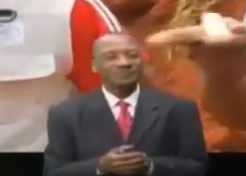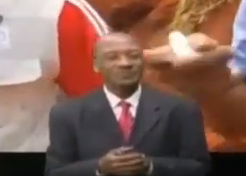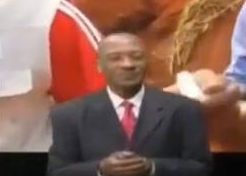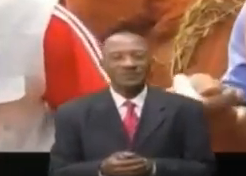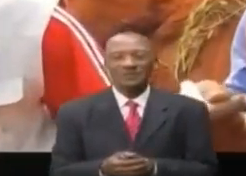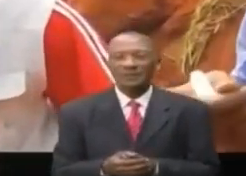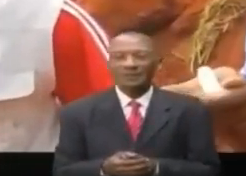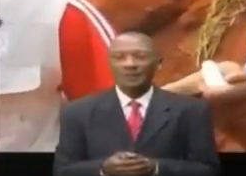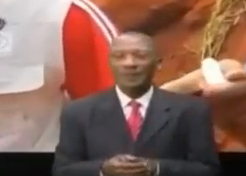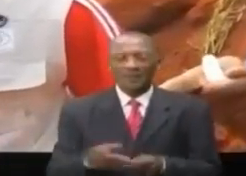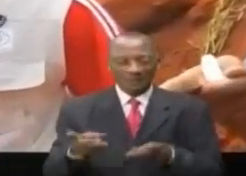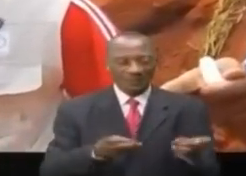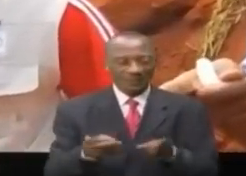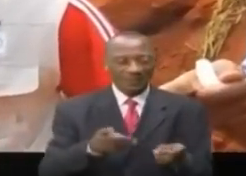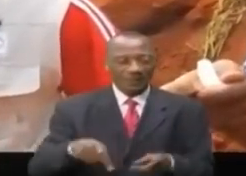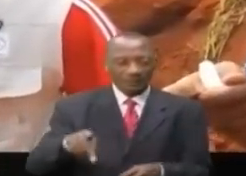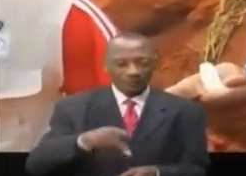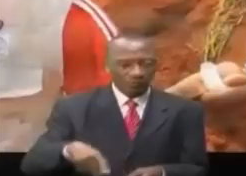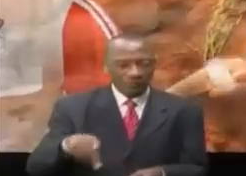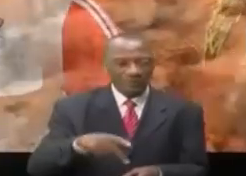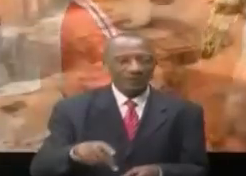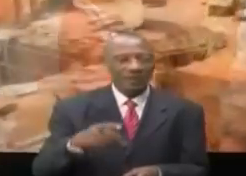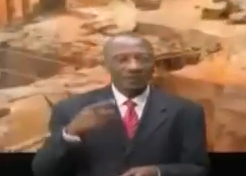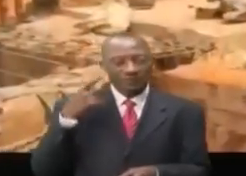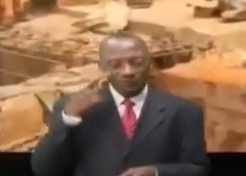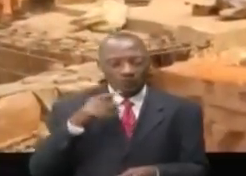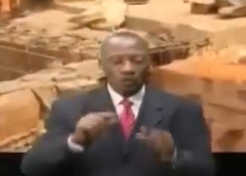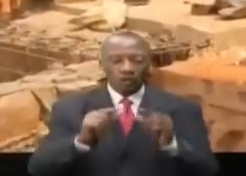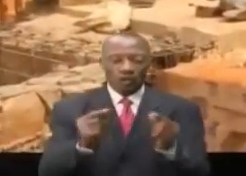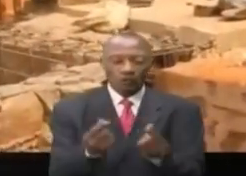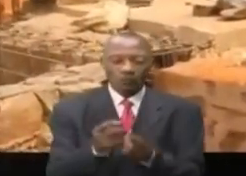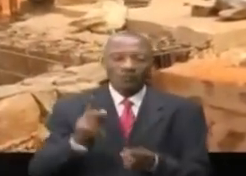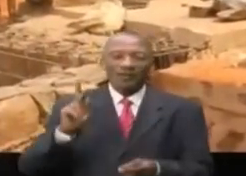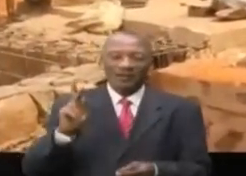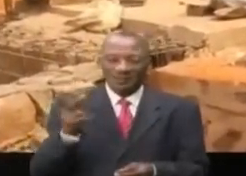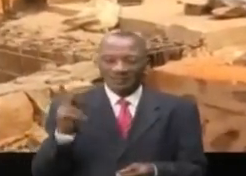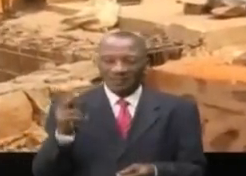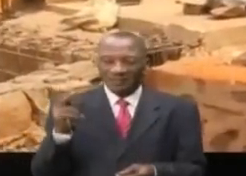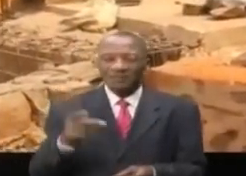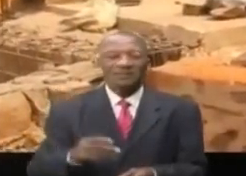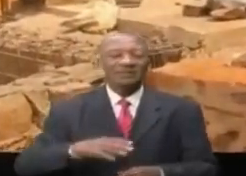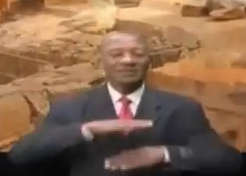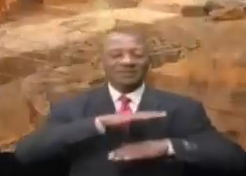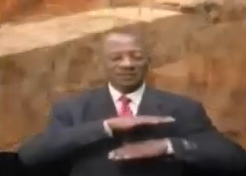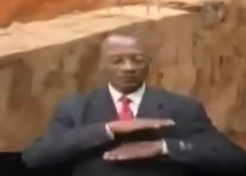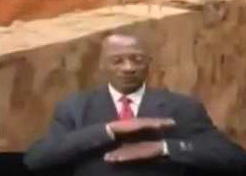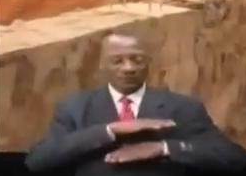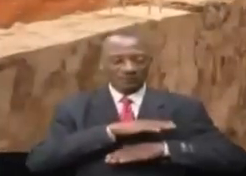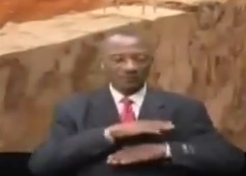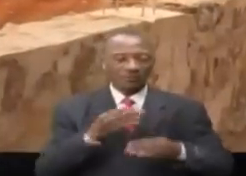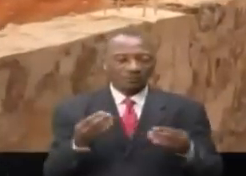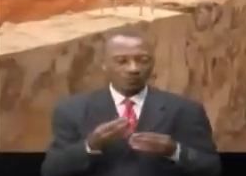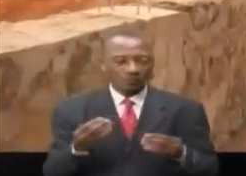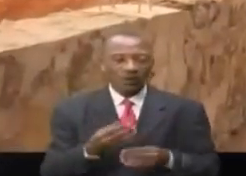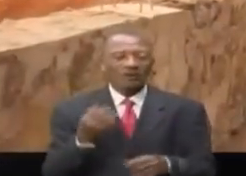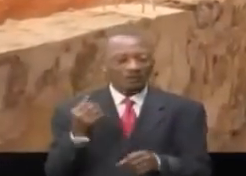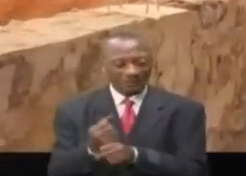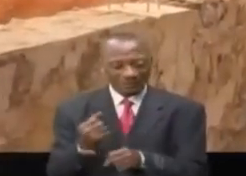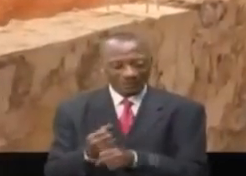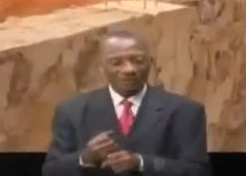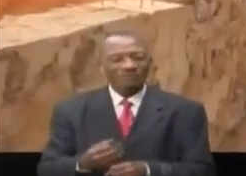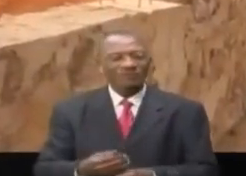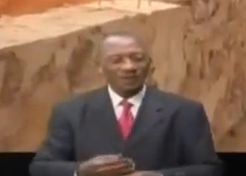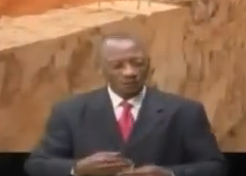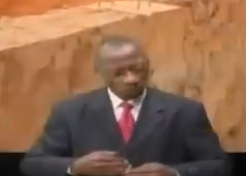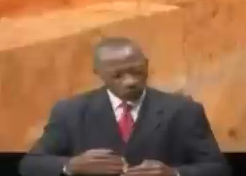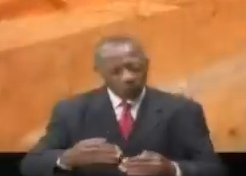Kamasono, directeur provincial Espace Kassai, s'est dit également satisfait par rapport au déroulement des travaux sur